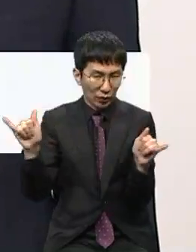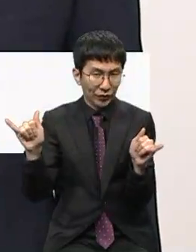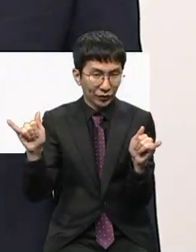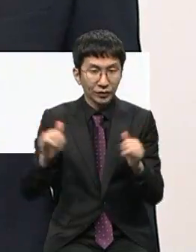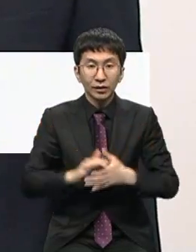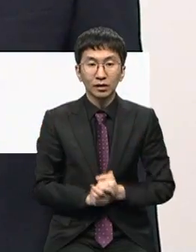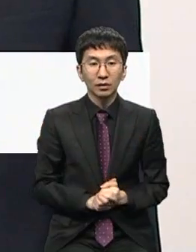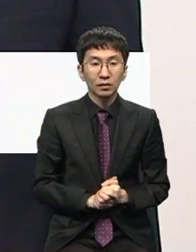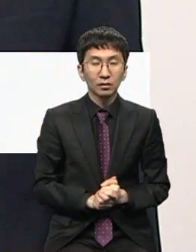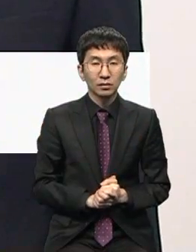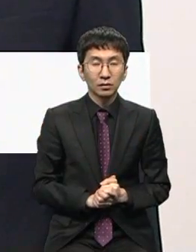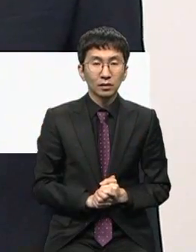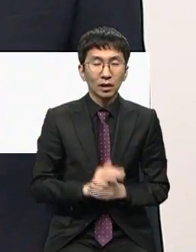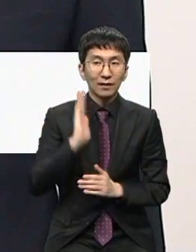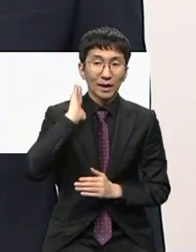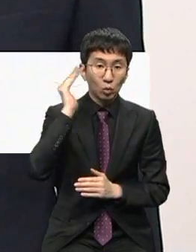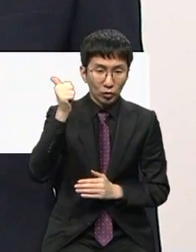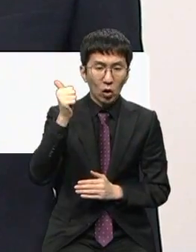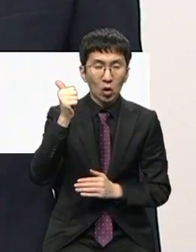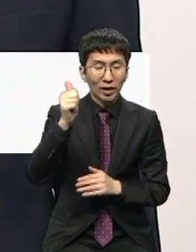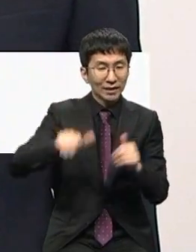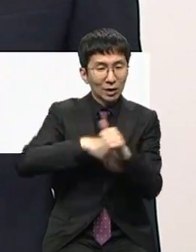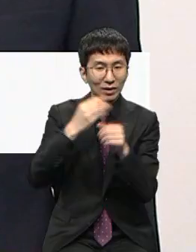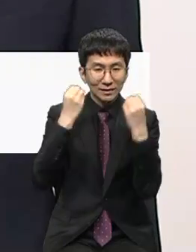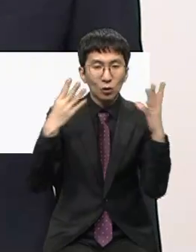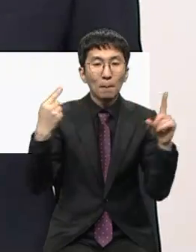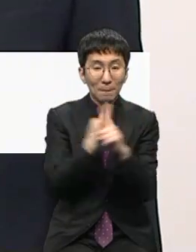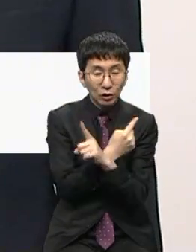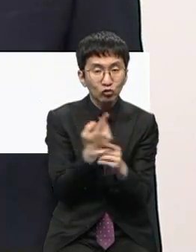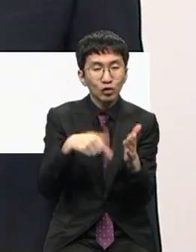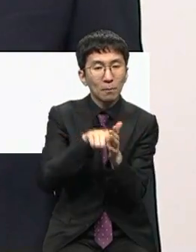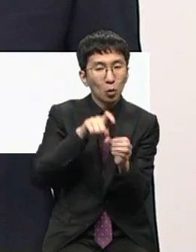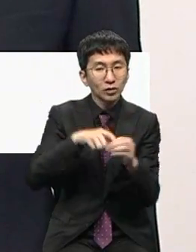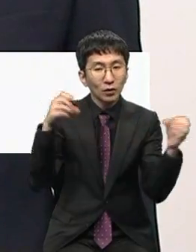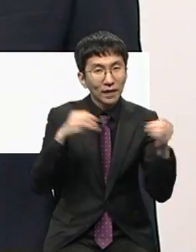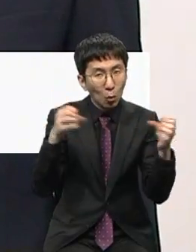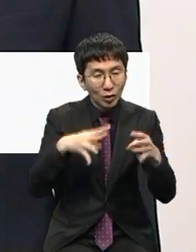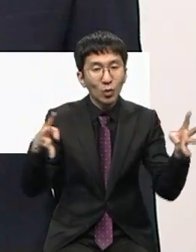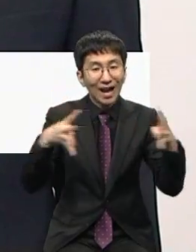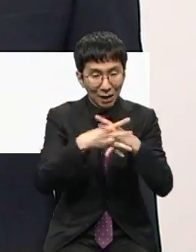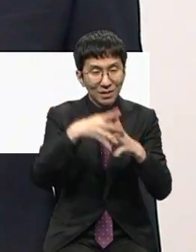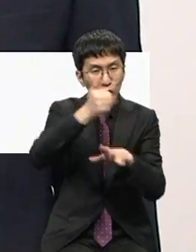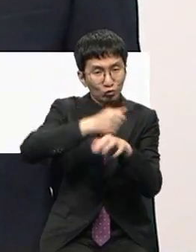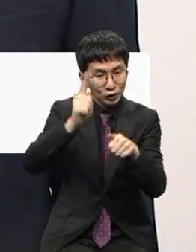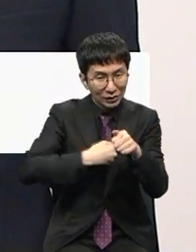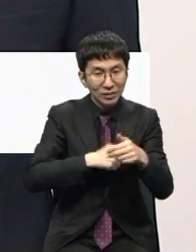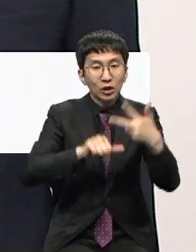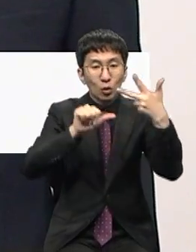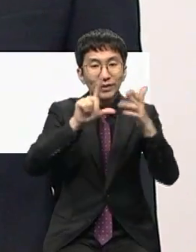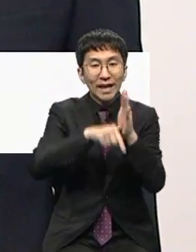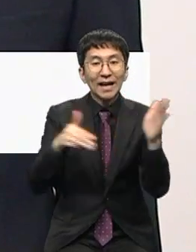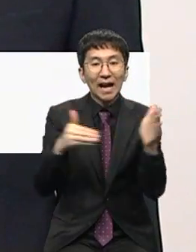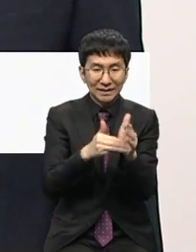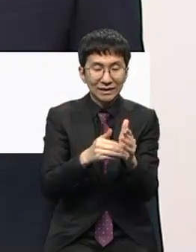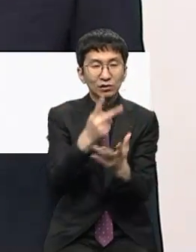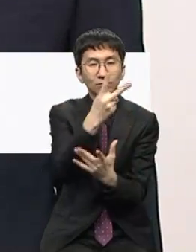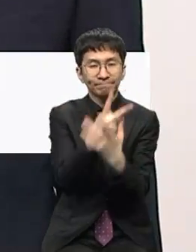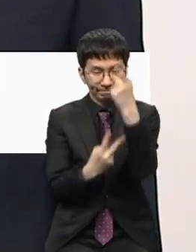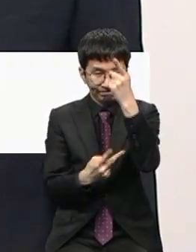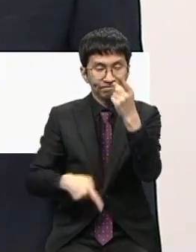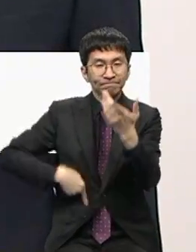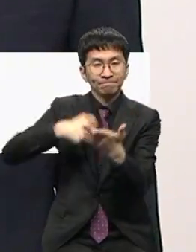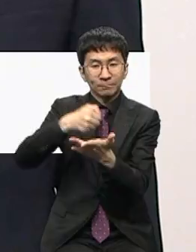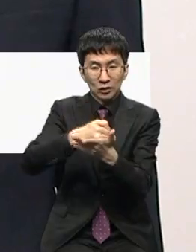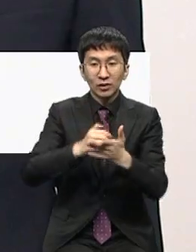정권 재창출의 소명으로 깊은 대화와 합의를 통해 7월 5일까지 먼저 저희